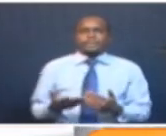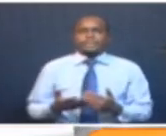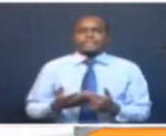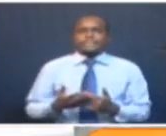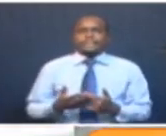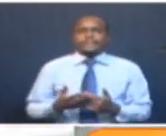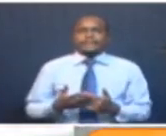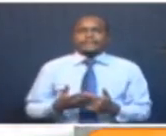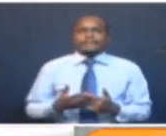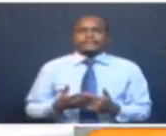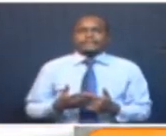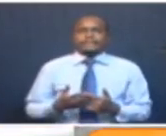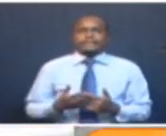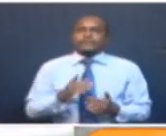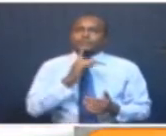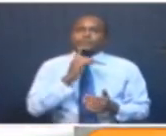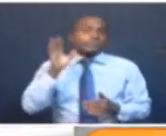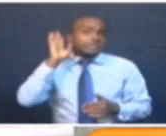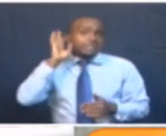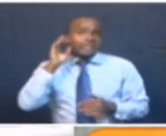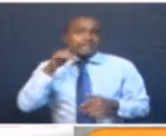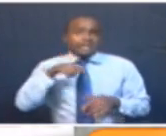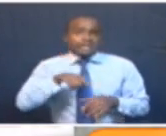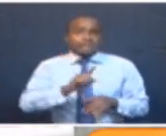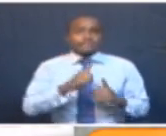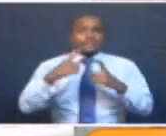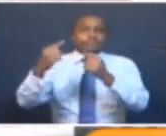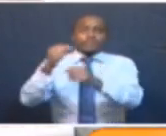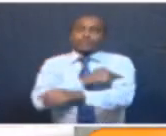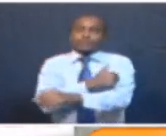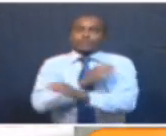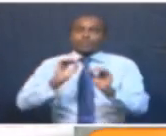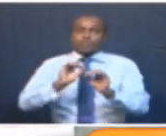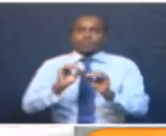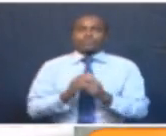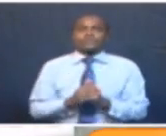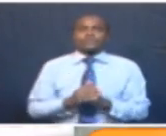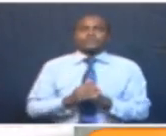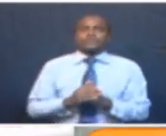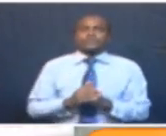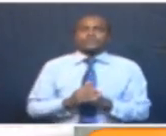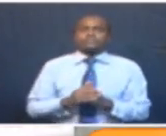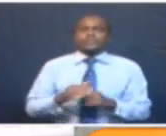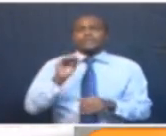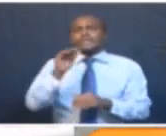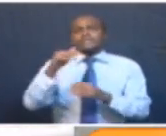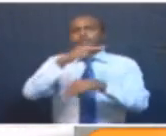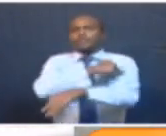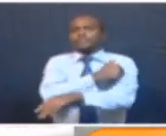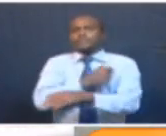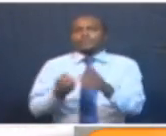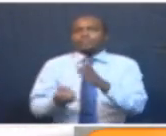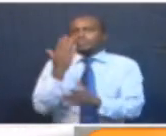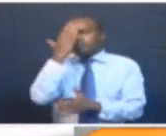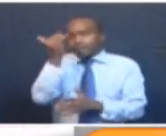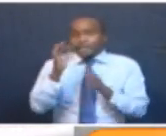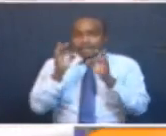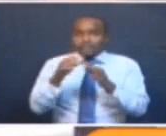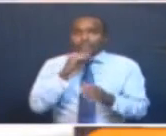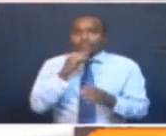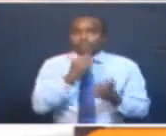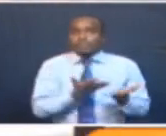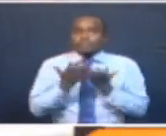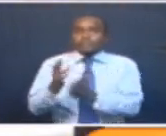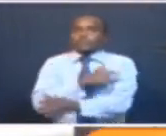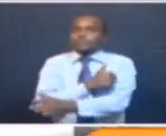ni sawa tunasikiaga hao wenyewe ndagi hospitali, wanafuata maneno ya Biblia. Lakini tunauliza bona hospitali zikakuja? Juu kama huyu mtoto angepelekwa hospitali